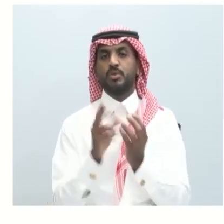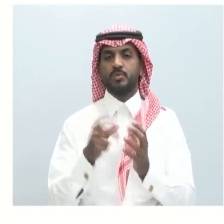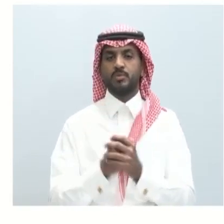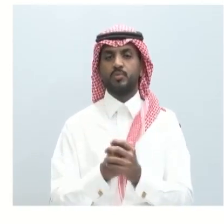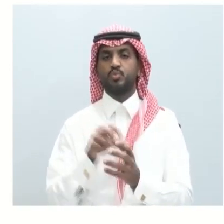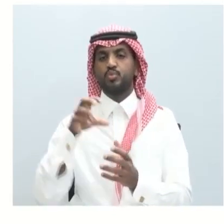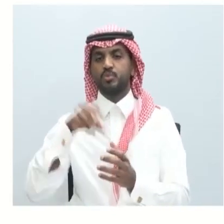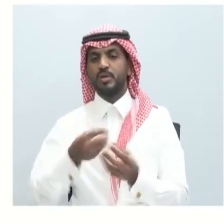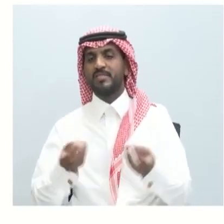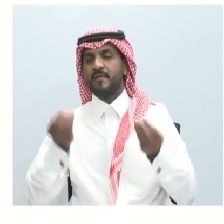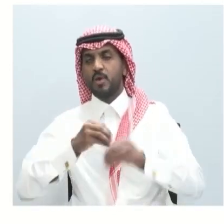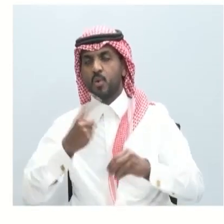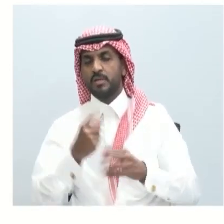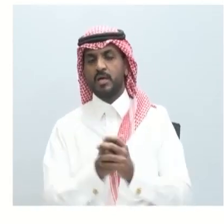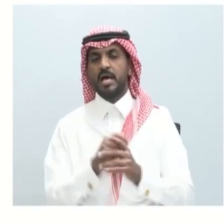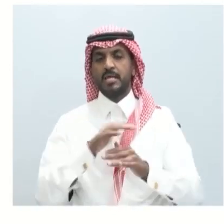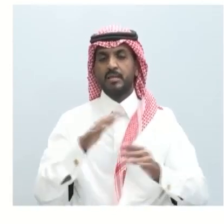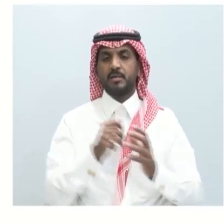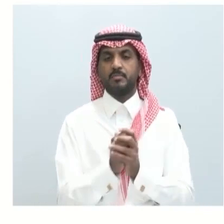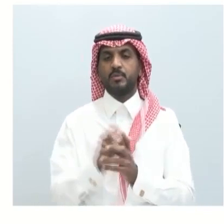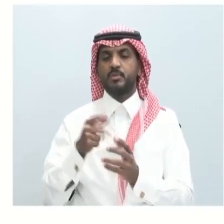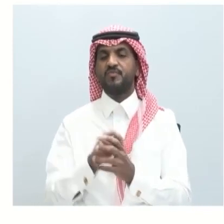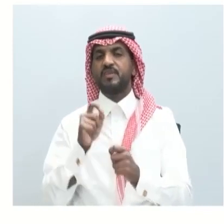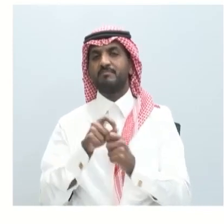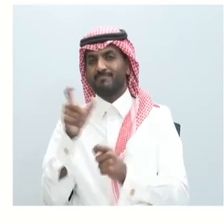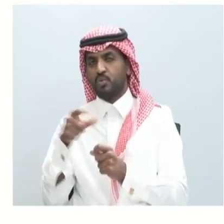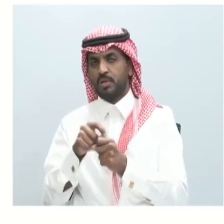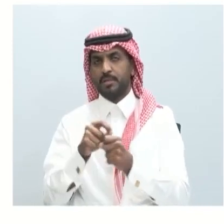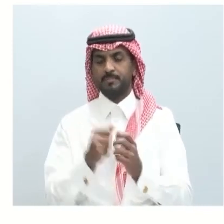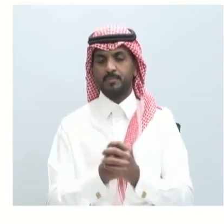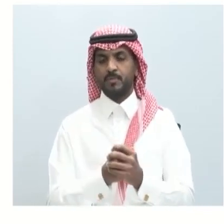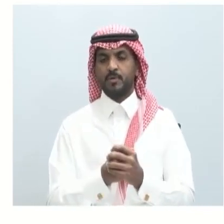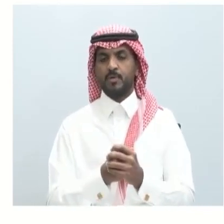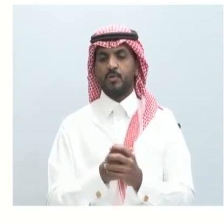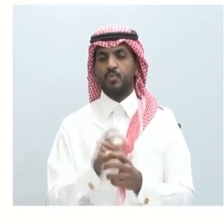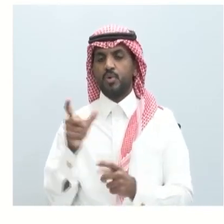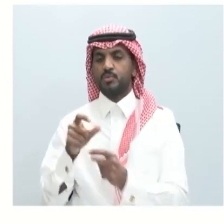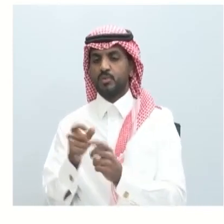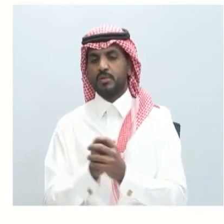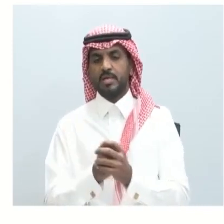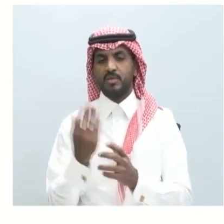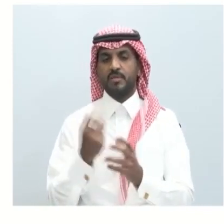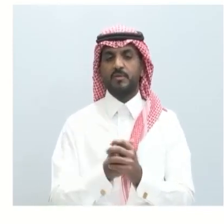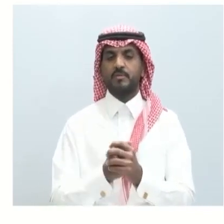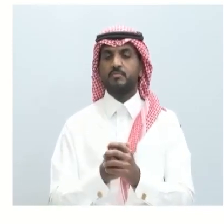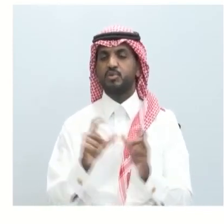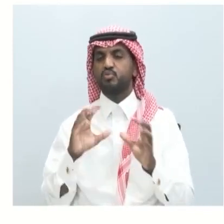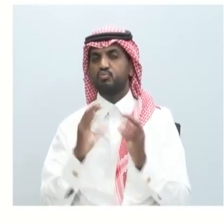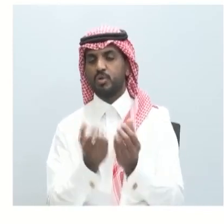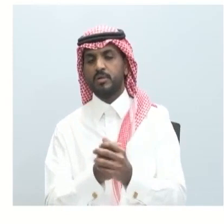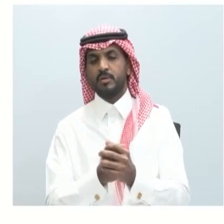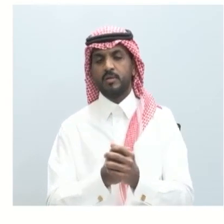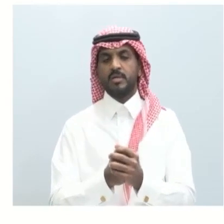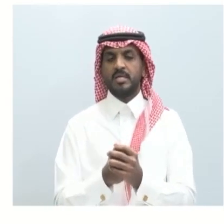وجود مجموعه اضافيه واحده او اكثر من الكروموسومات في المخلوق الحي ويرمز المخلوق الحي الثلاثي المجموعه الكروموسوميه